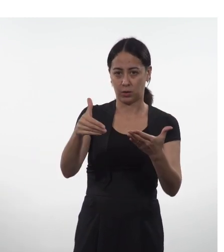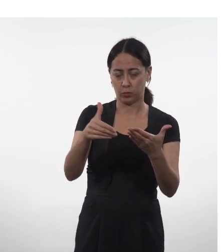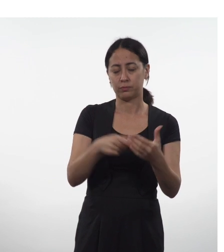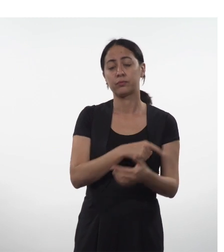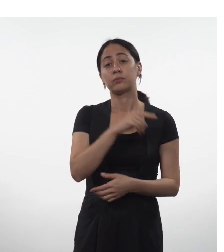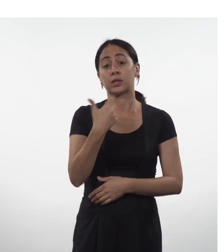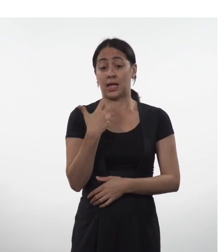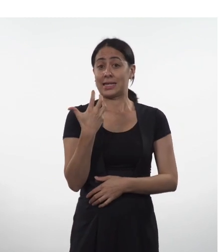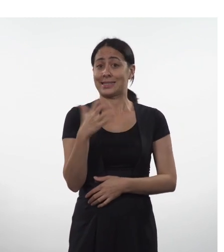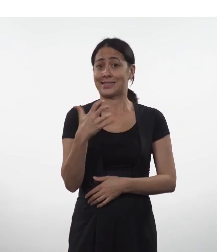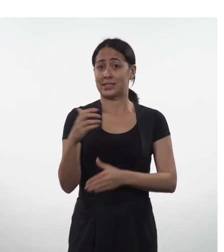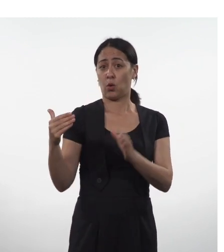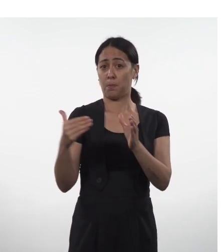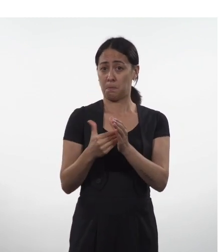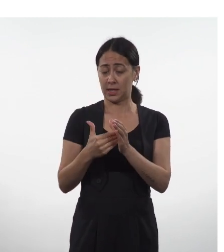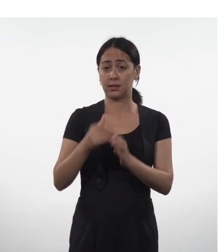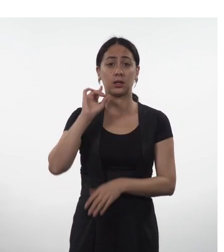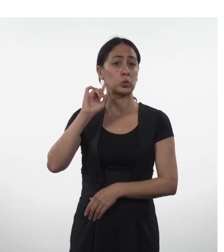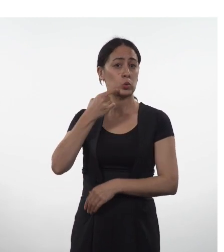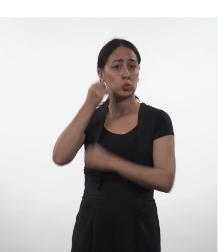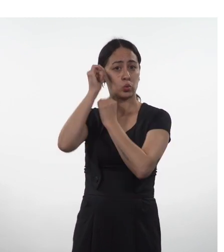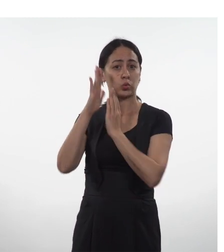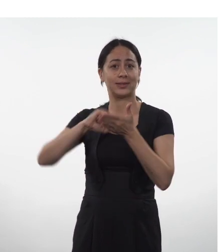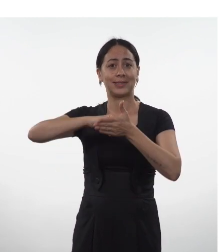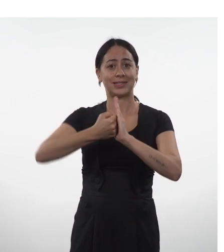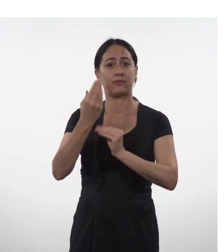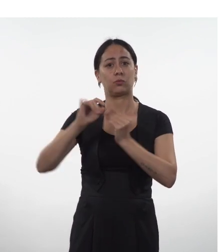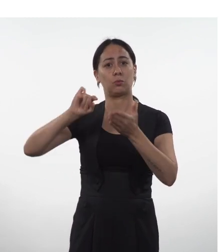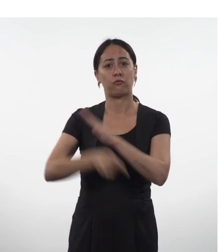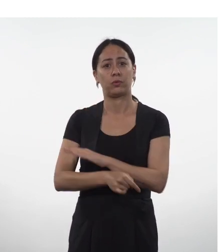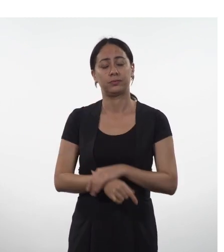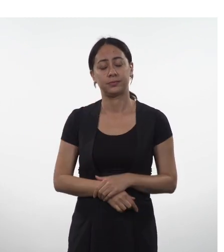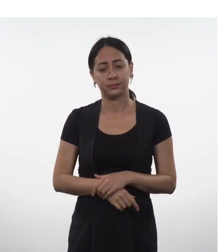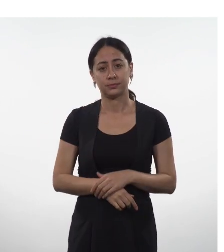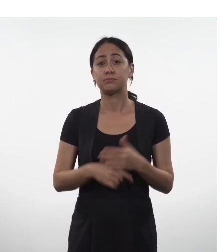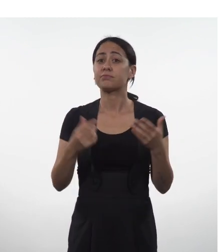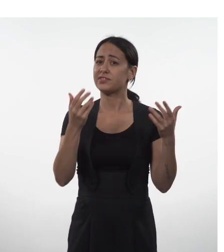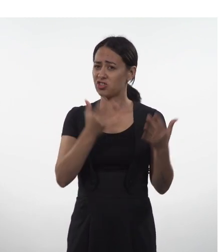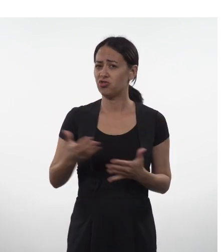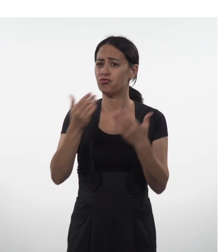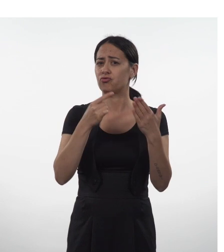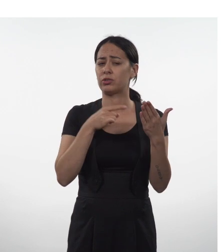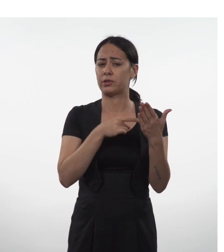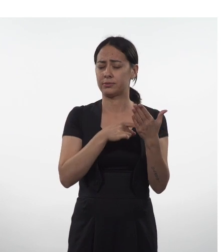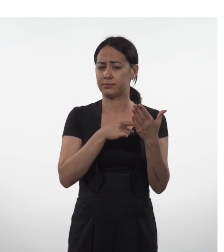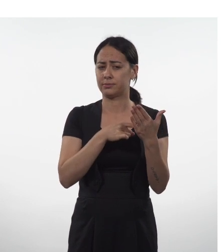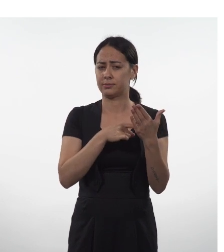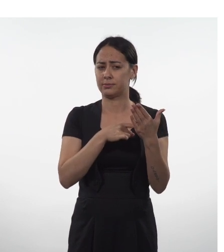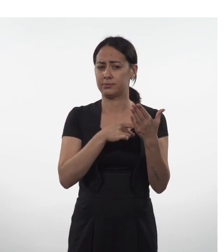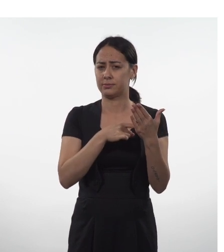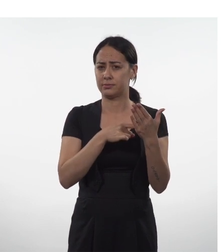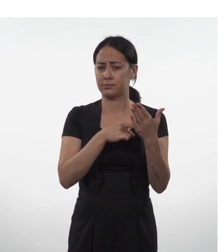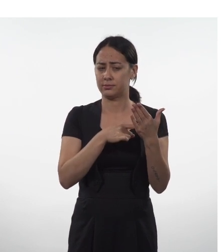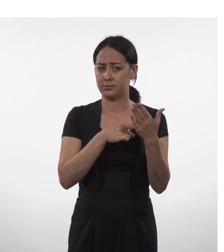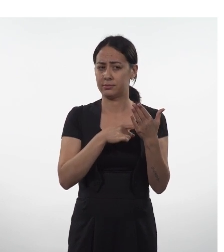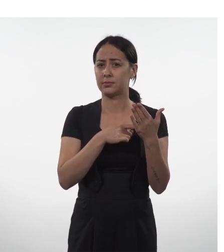000 qui vivent avec une surdité sévère ou profonde. Et c'est un chiffre qui se retrouve sur